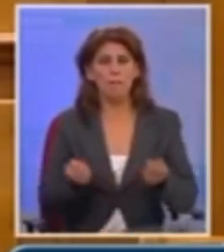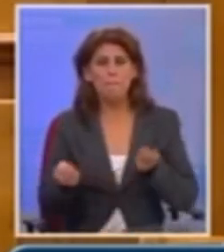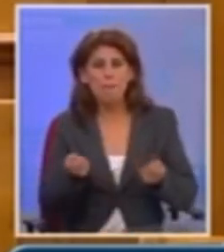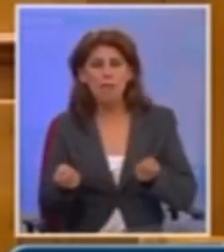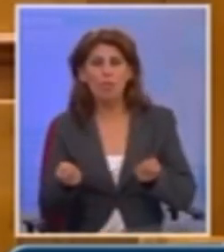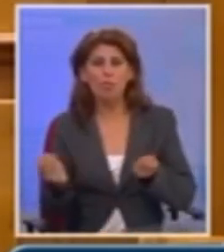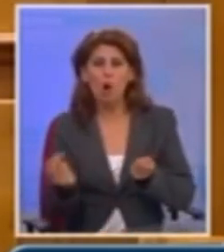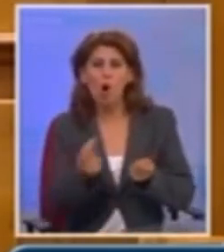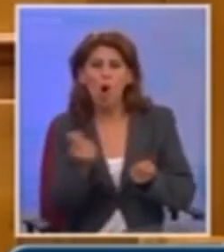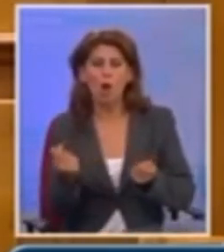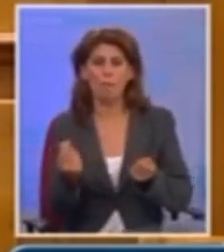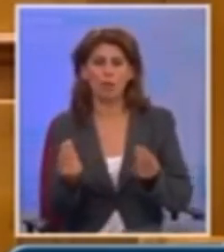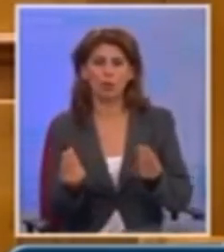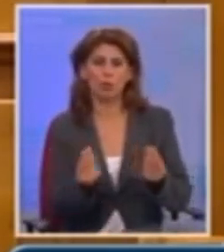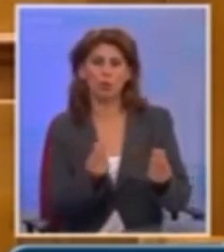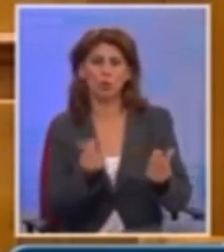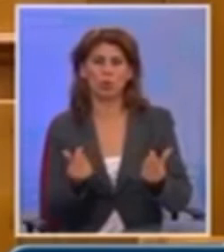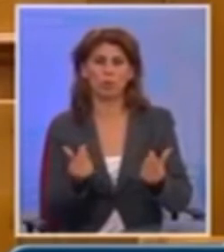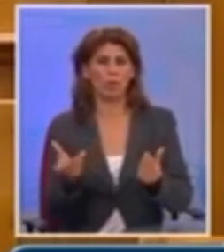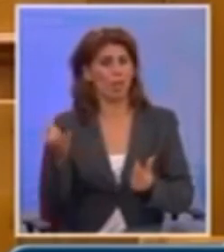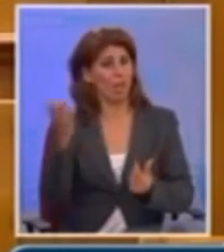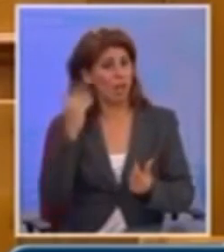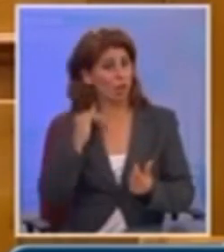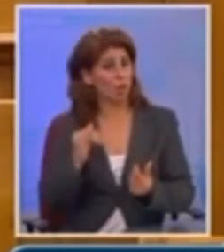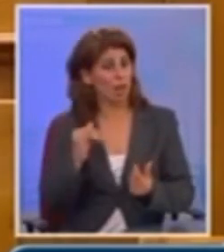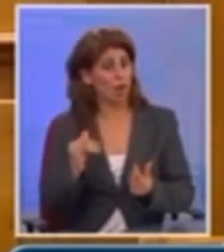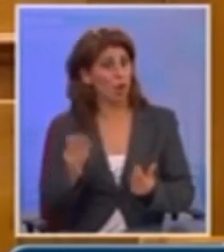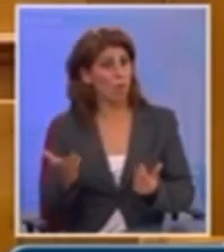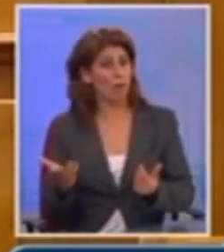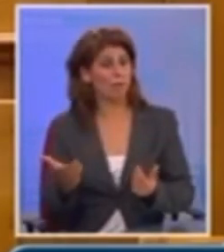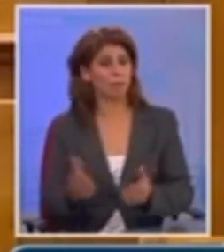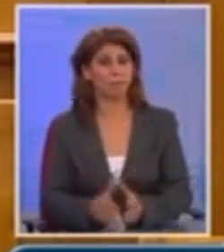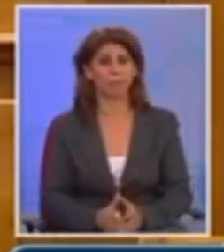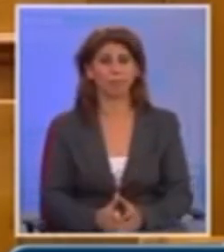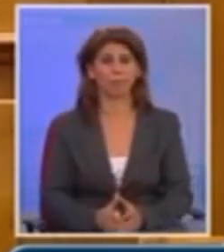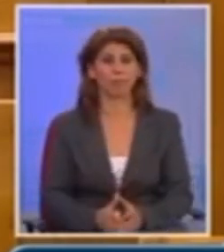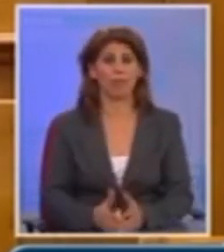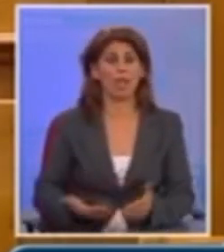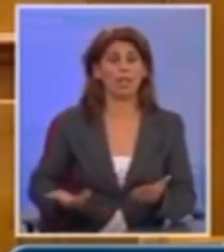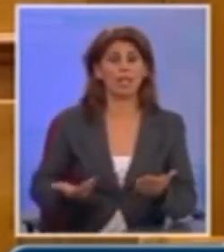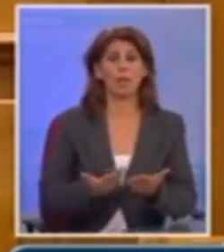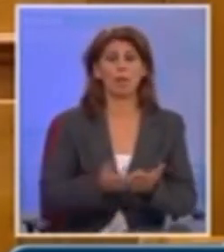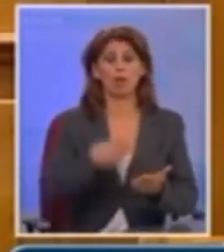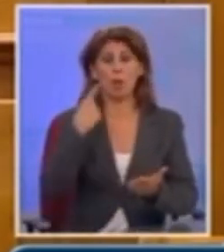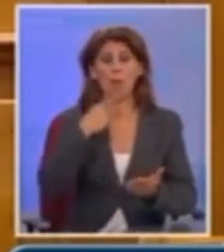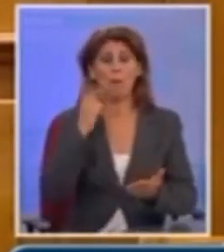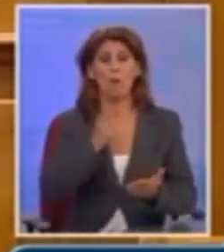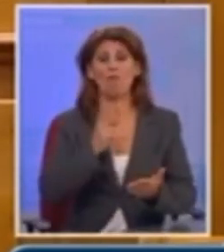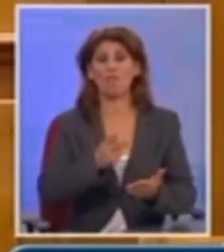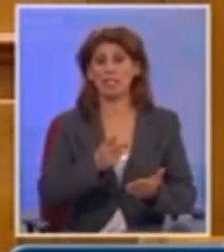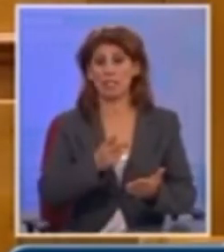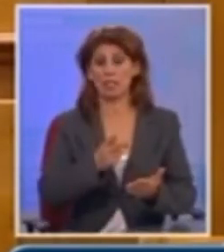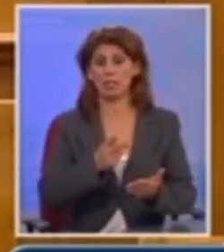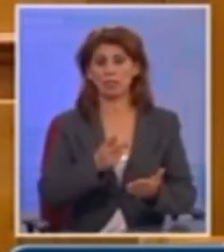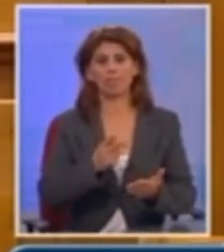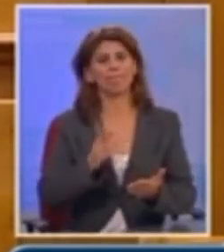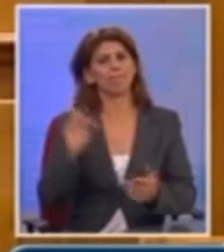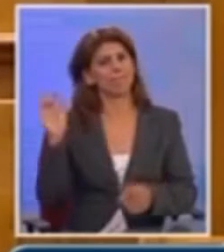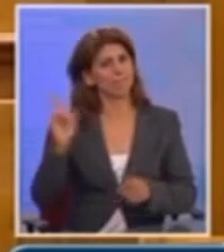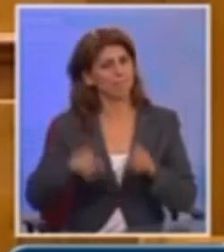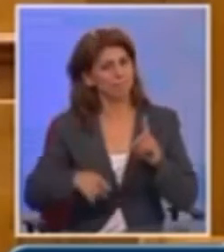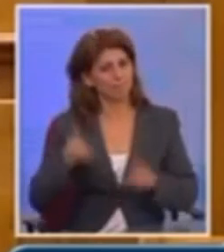και τερτύπια. Ακούσαμε ακόμη για πρόταση μομφής που μάλιστα